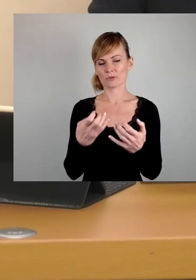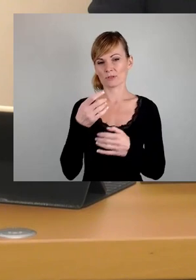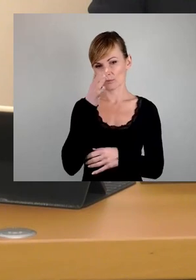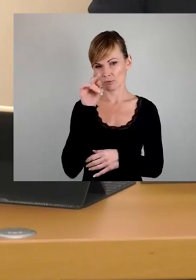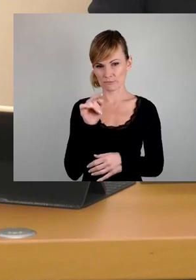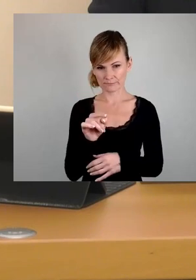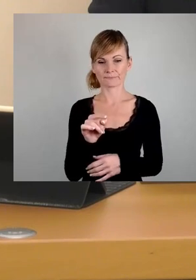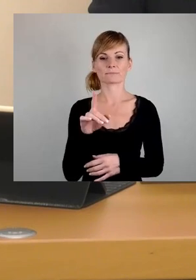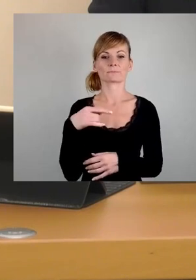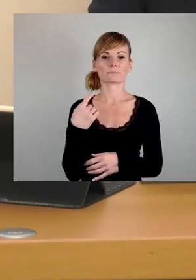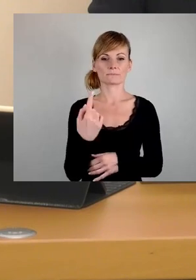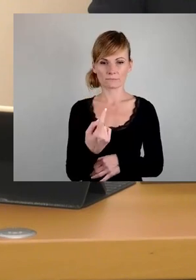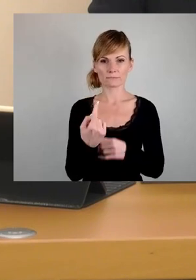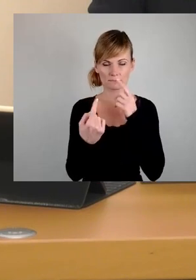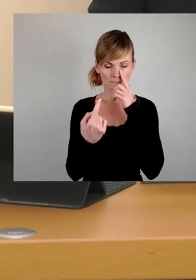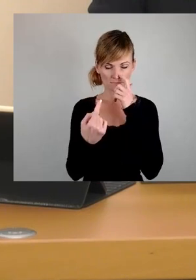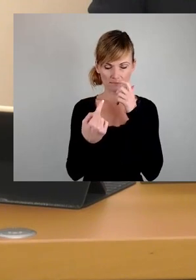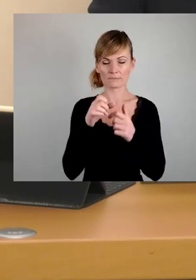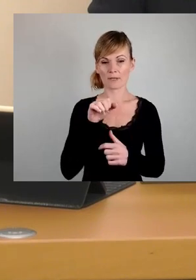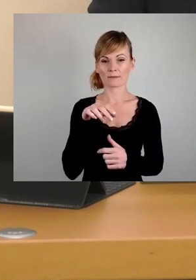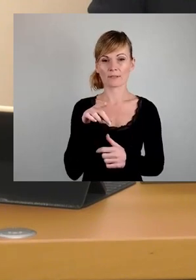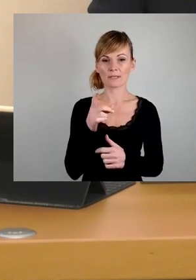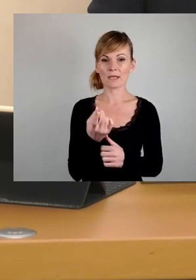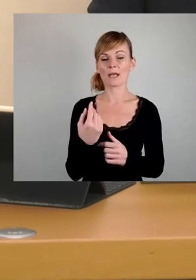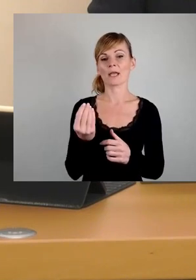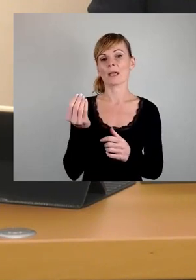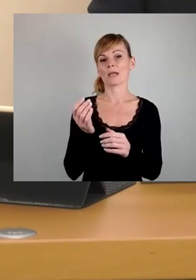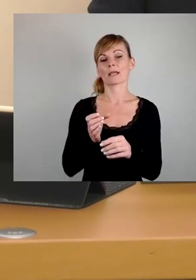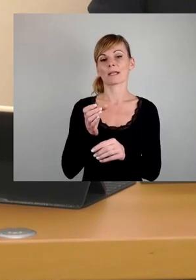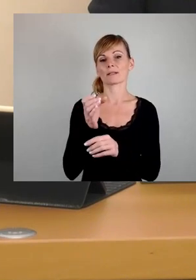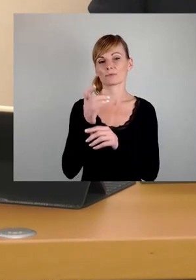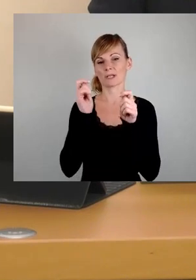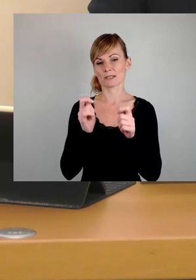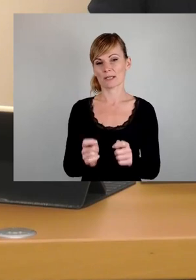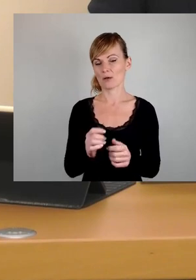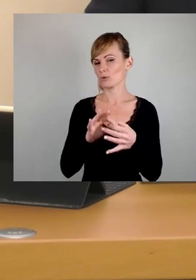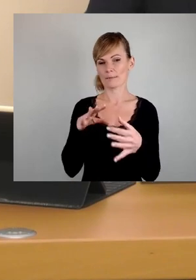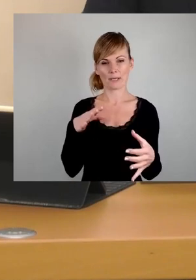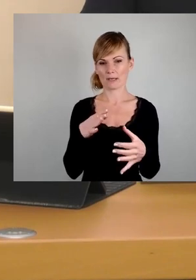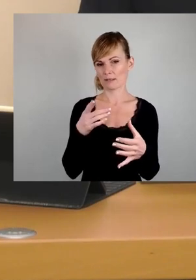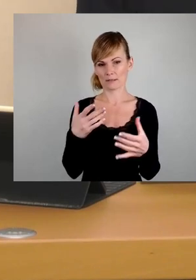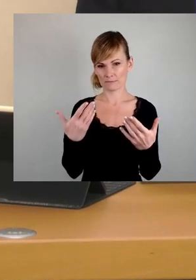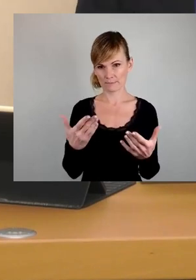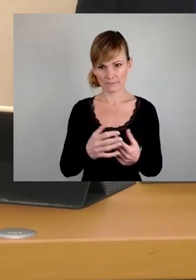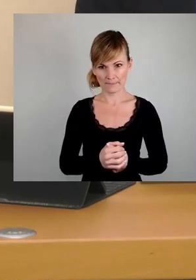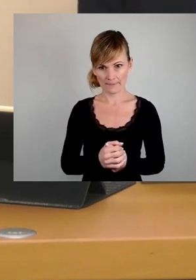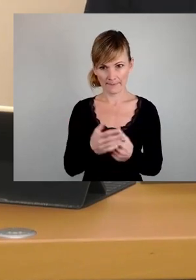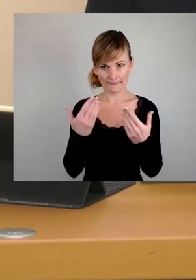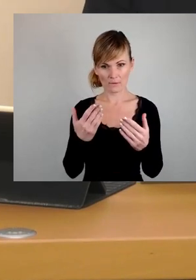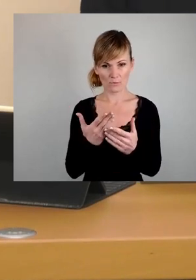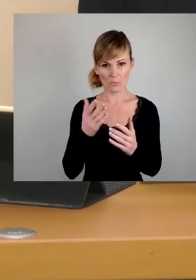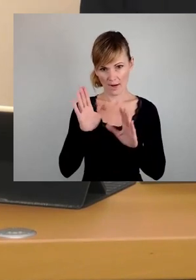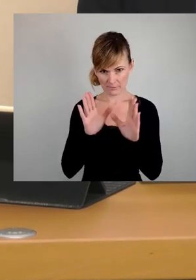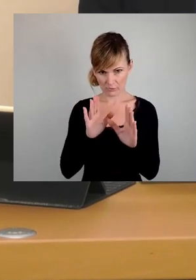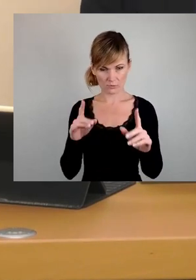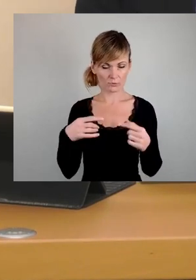und dann den von der SPD jeweils Ergänzungsanträge, die unabhängig voneinander sind, jetzt zur Abstimmung stellen. Und dann, wie gesagt, kommen